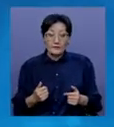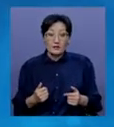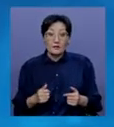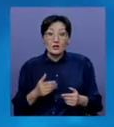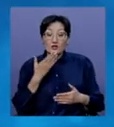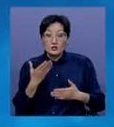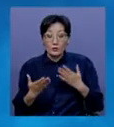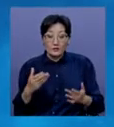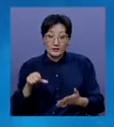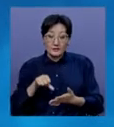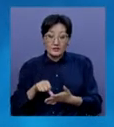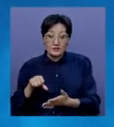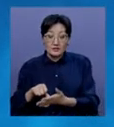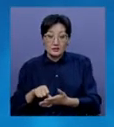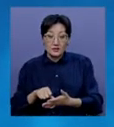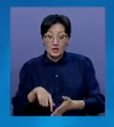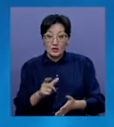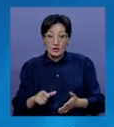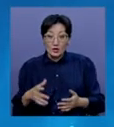Сондай-ақ сауалнамаға қатысқандардың